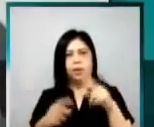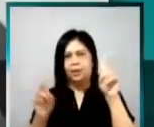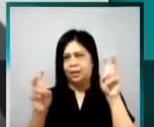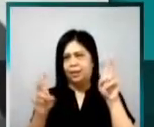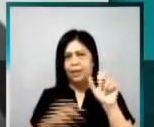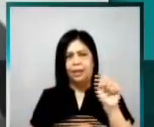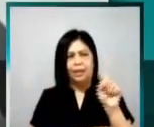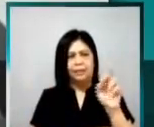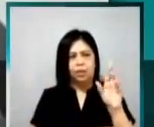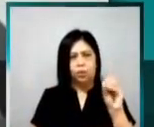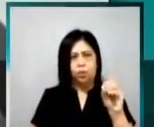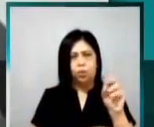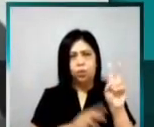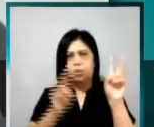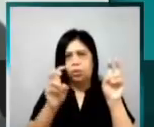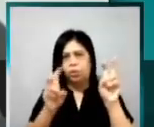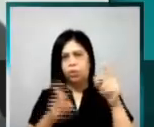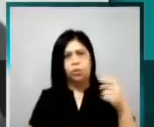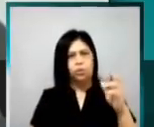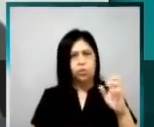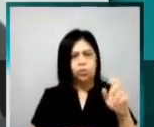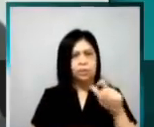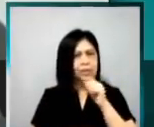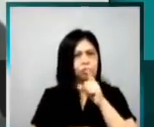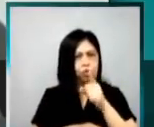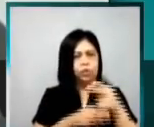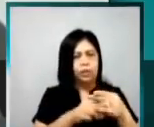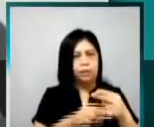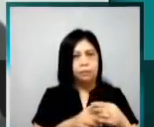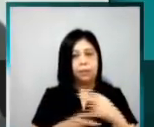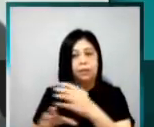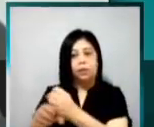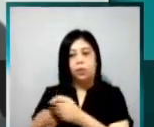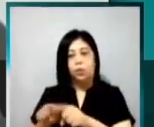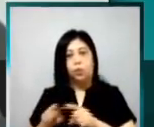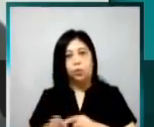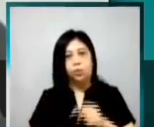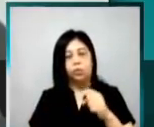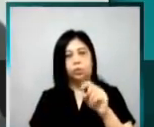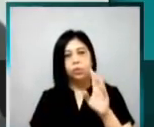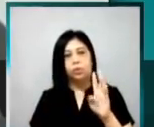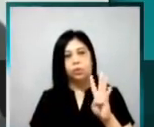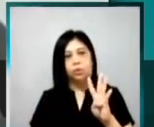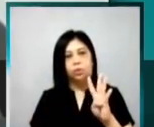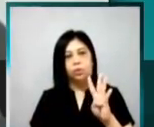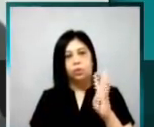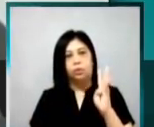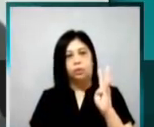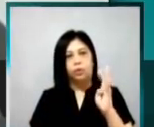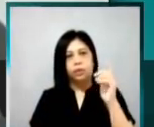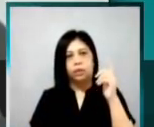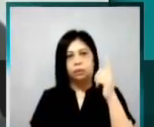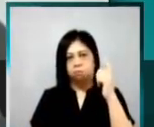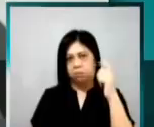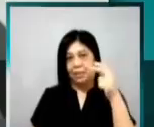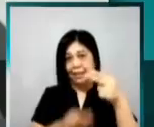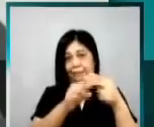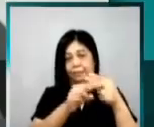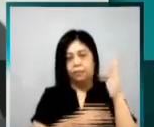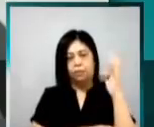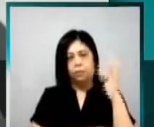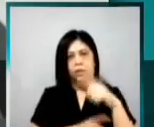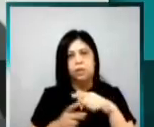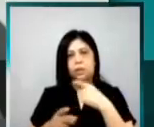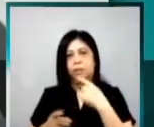alias George. Na-recover din ng dalawang kalibre 40 na baril. Ayon sa source ng GMA News, si